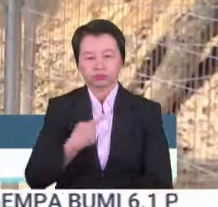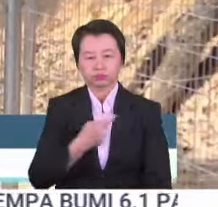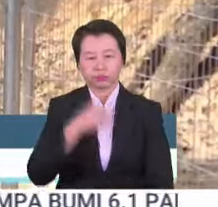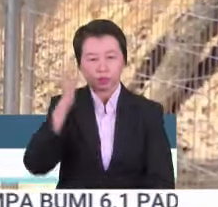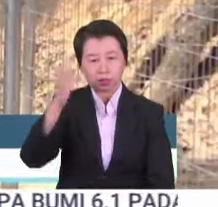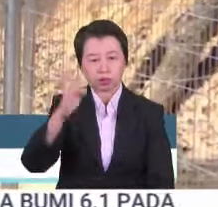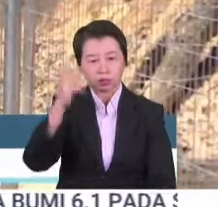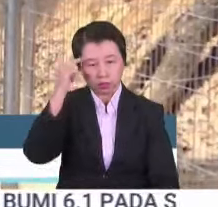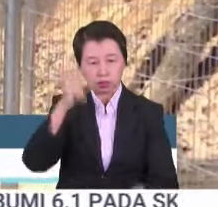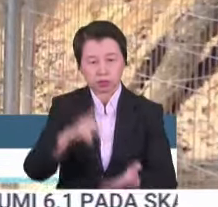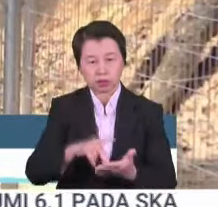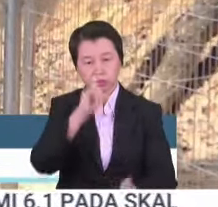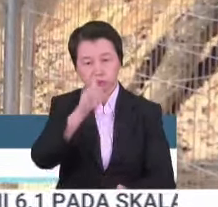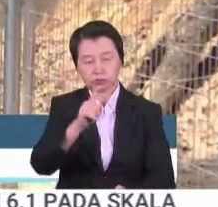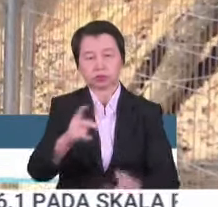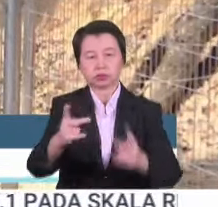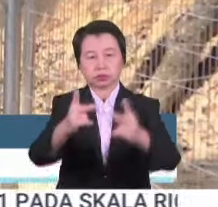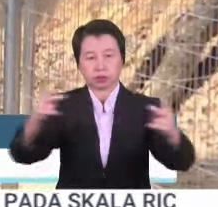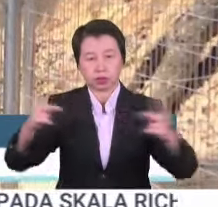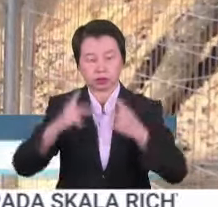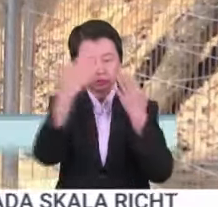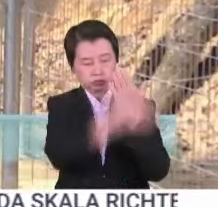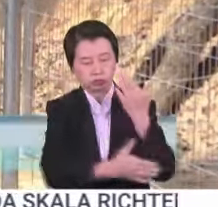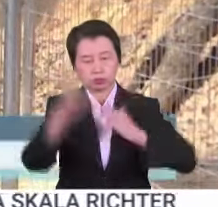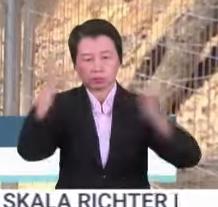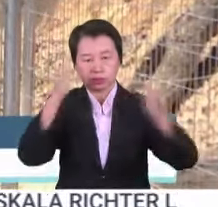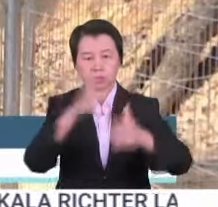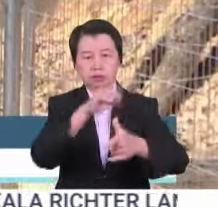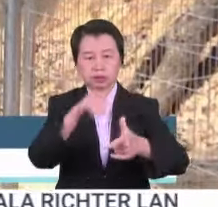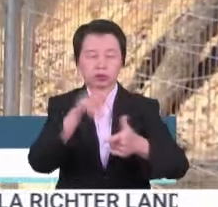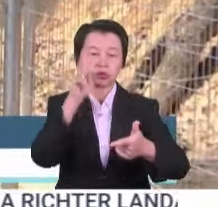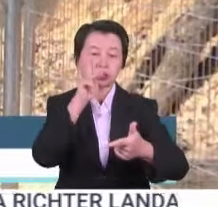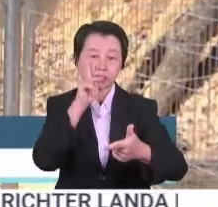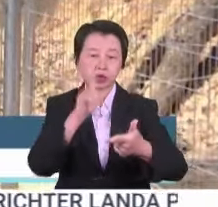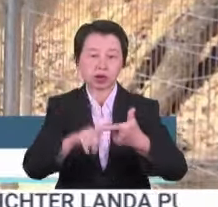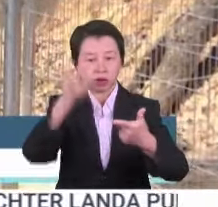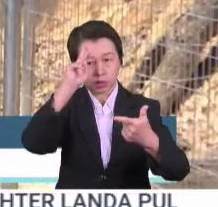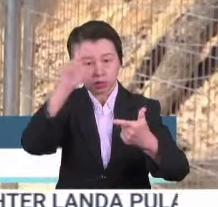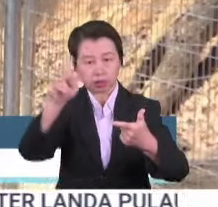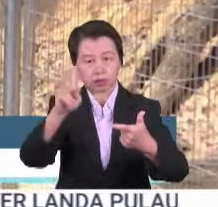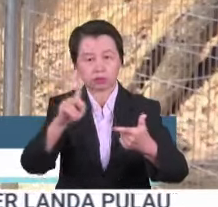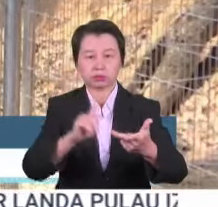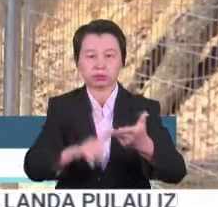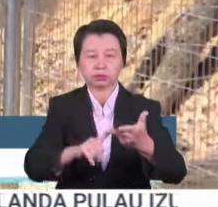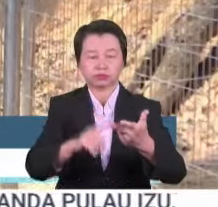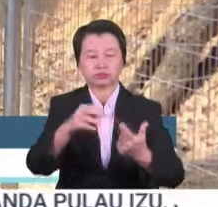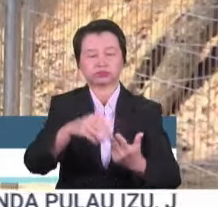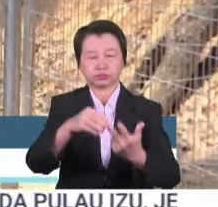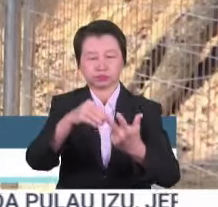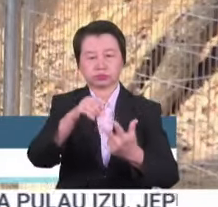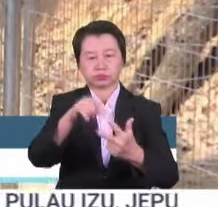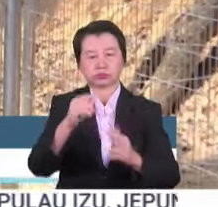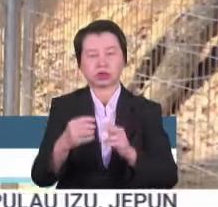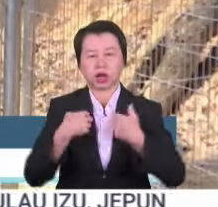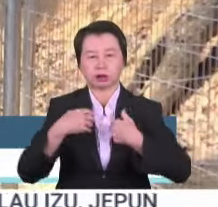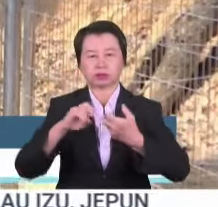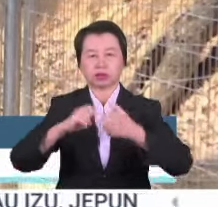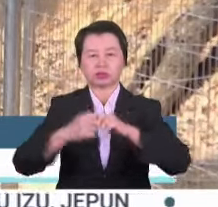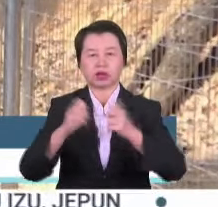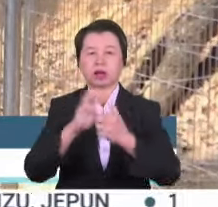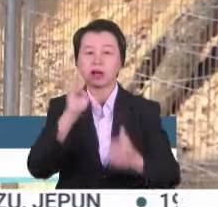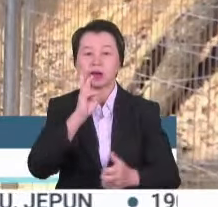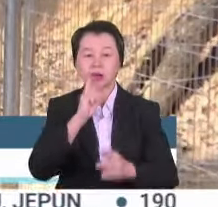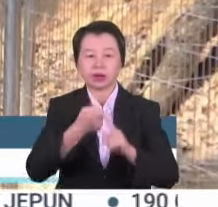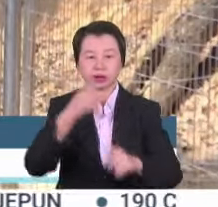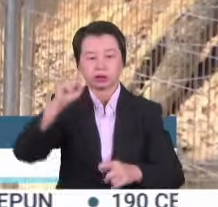mengenal pasti kawasan-kawasanlah di seluruh malaysiaal termasuk di Kedah Kelantan terutamanyalah yang menghadapi masalah air selain